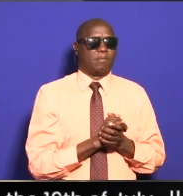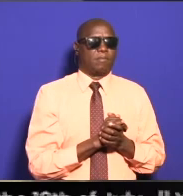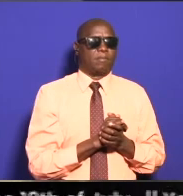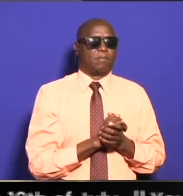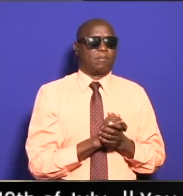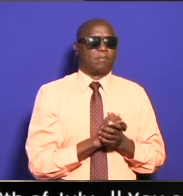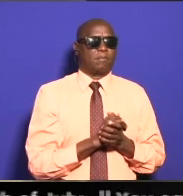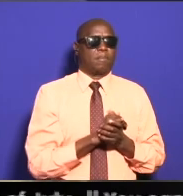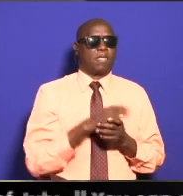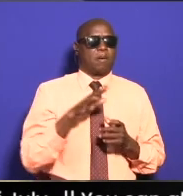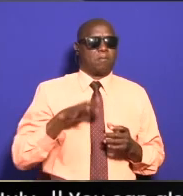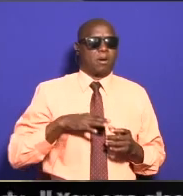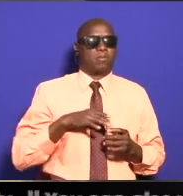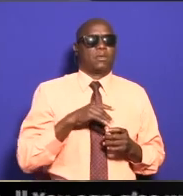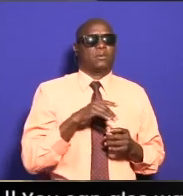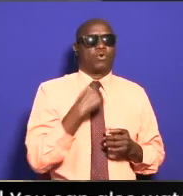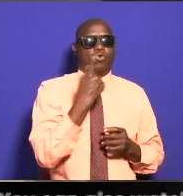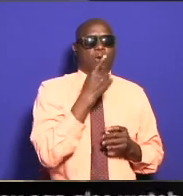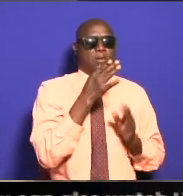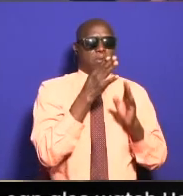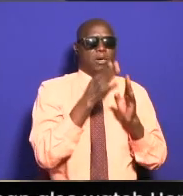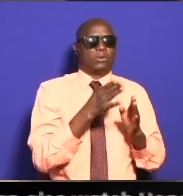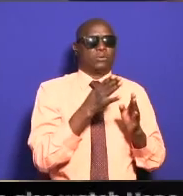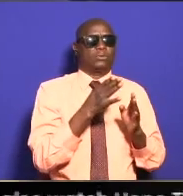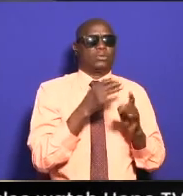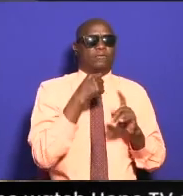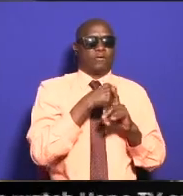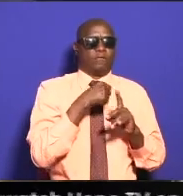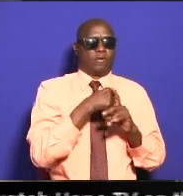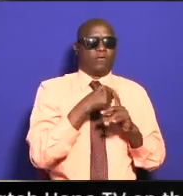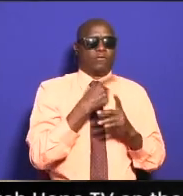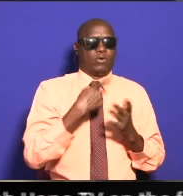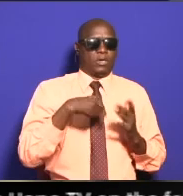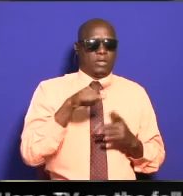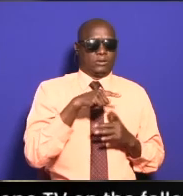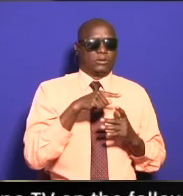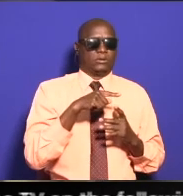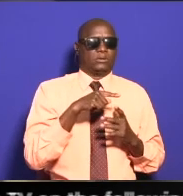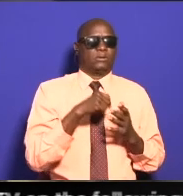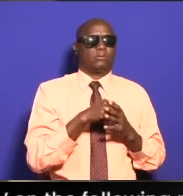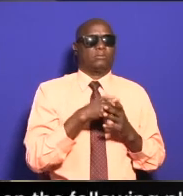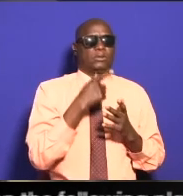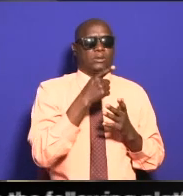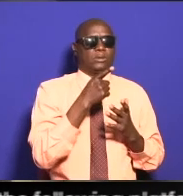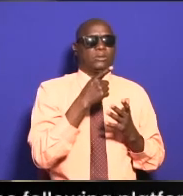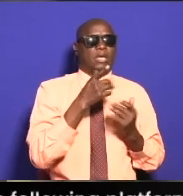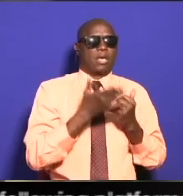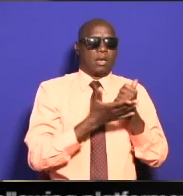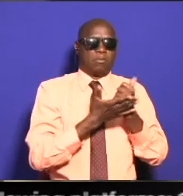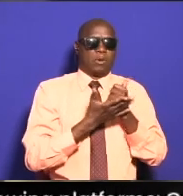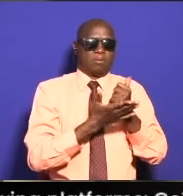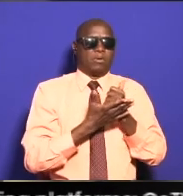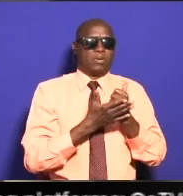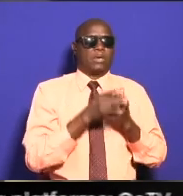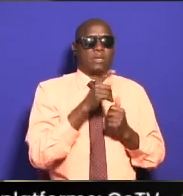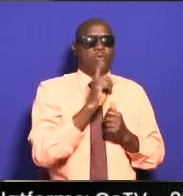alikuwa the only person mwenye anatutetea, the only person mwenye alikuwa anatusimamia. Yeye ndio naweza sema